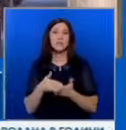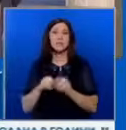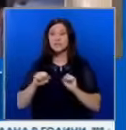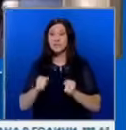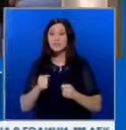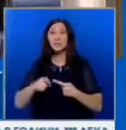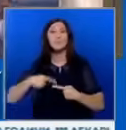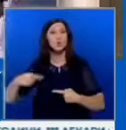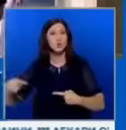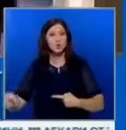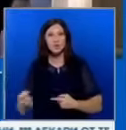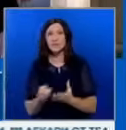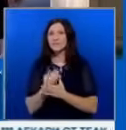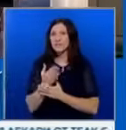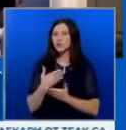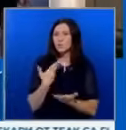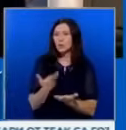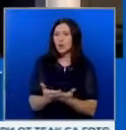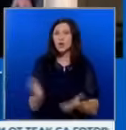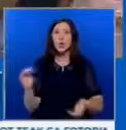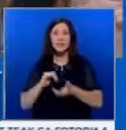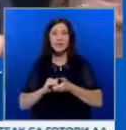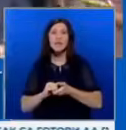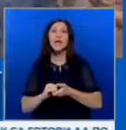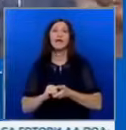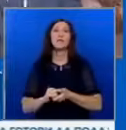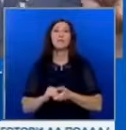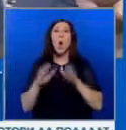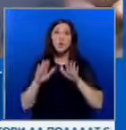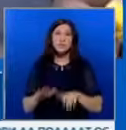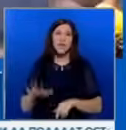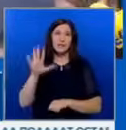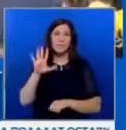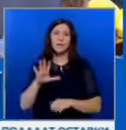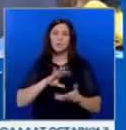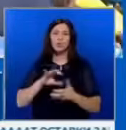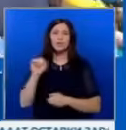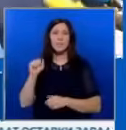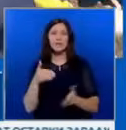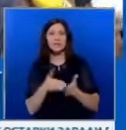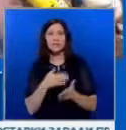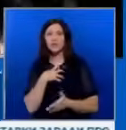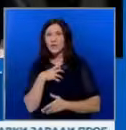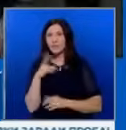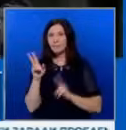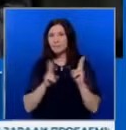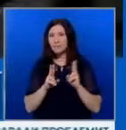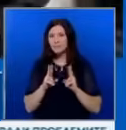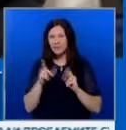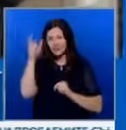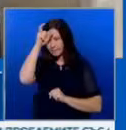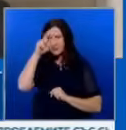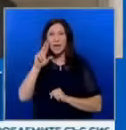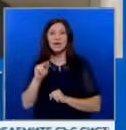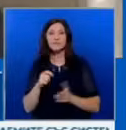забърза процедурата. Възраждане предлагат обединение на останалите пет политически формации срещу ГЕРБ и ДПС, като казват,